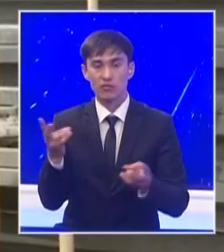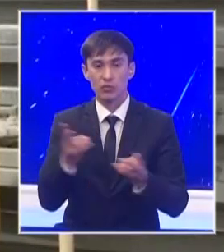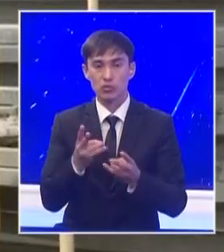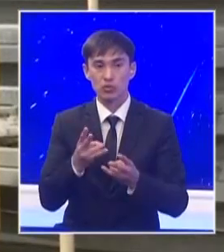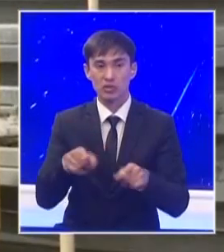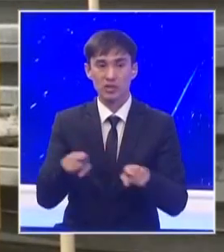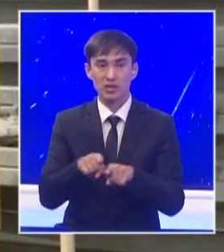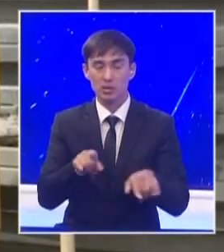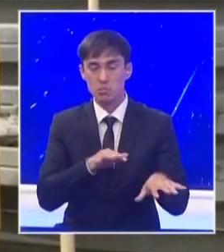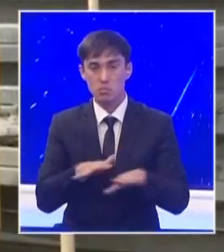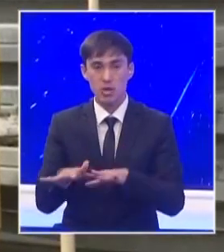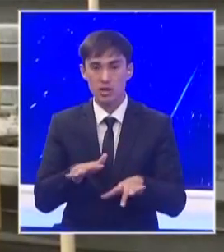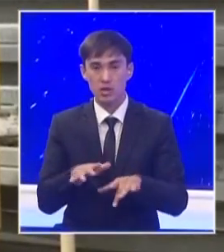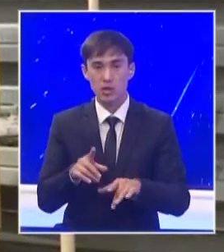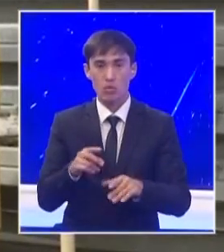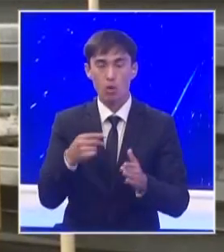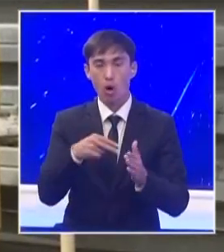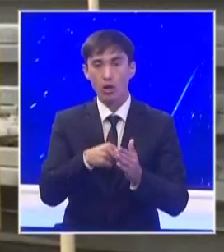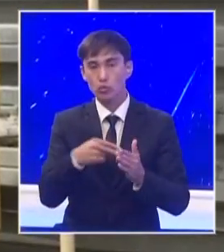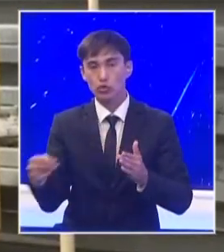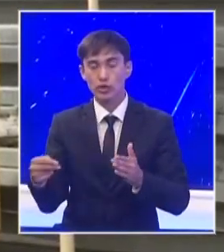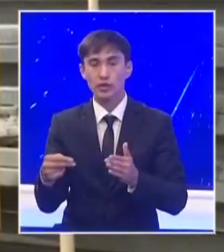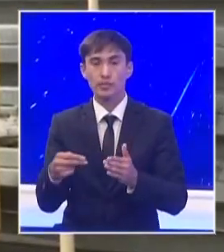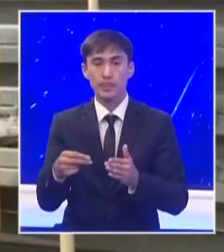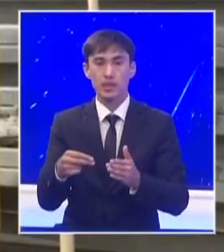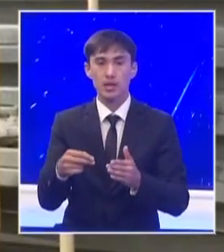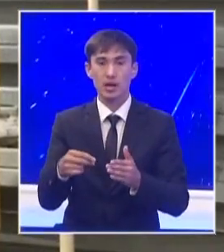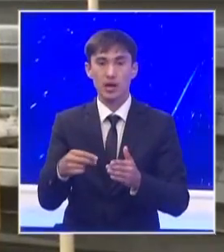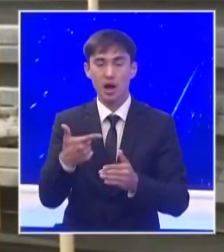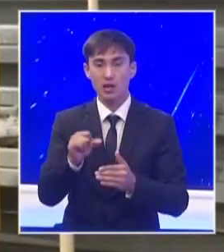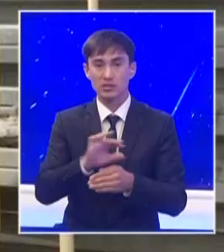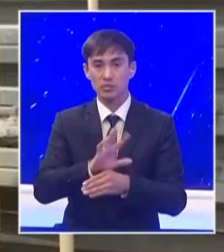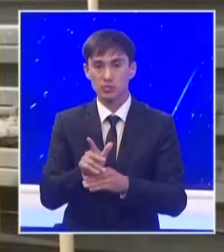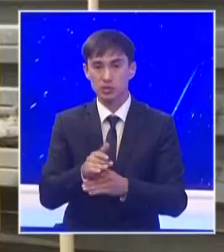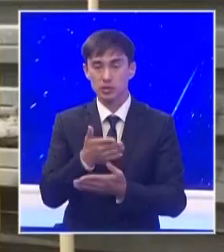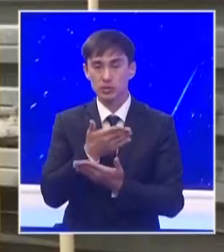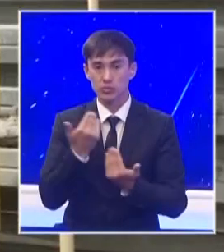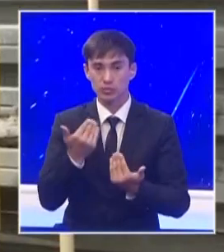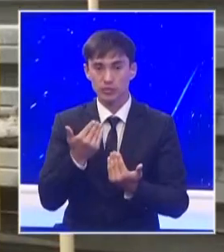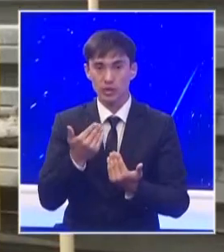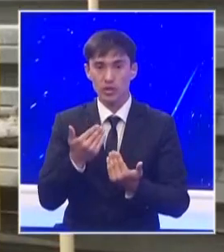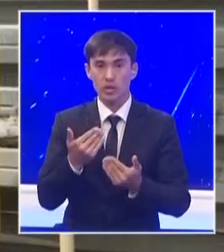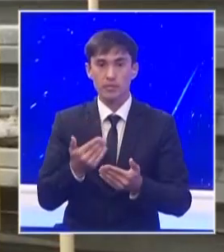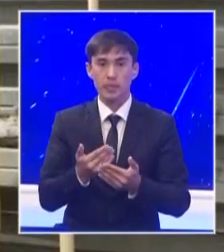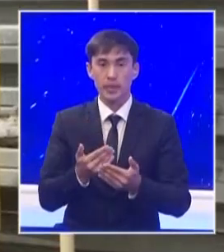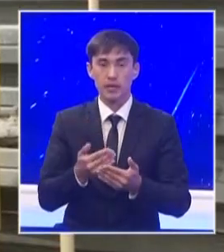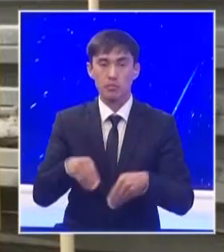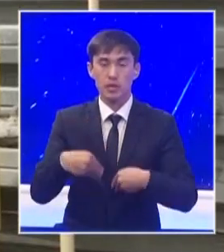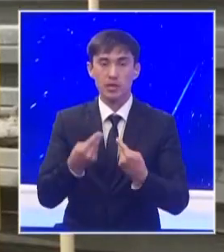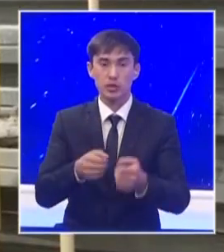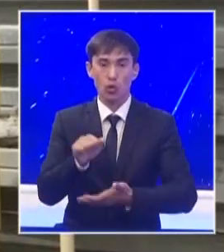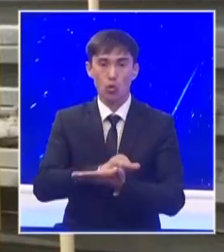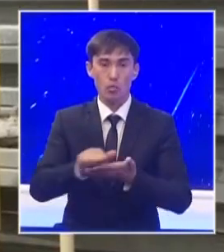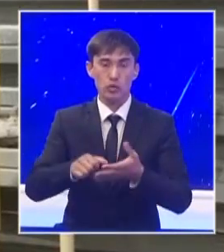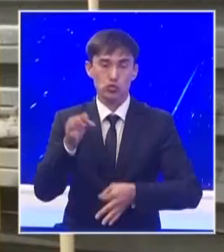пойти на такие меры по отключению абонентов от системы газоснабжения с передачей документов в судебные